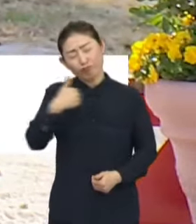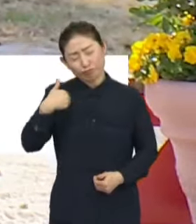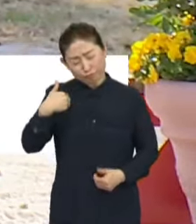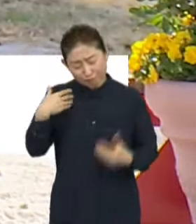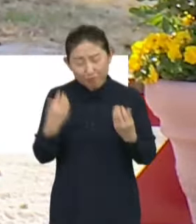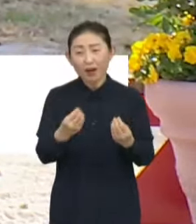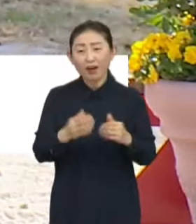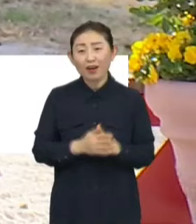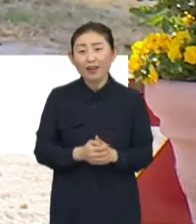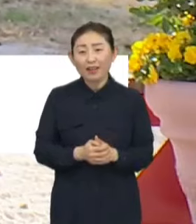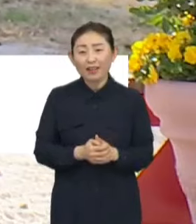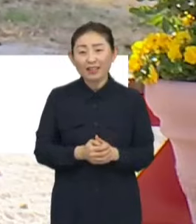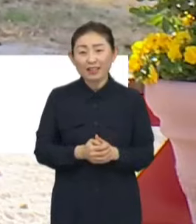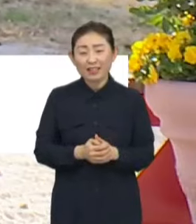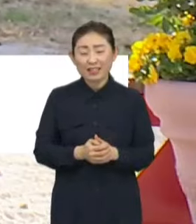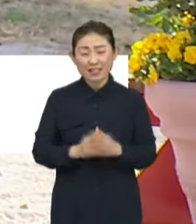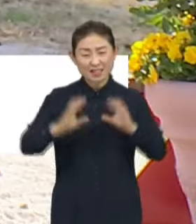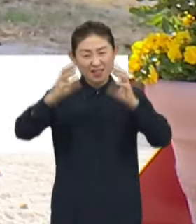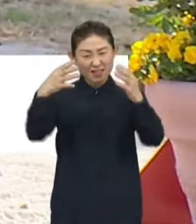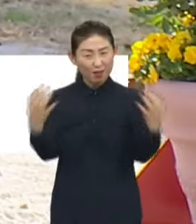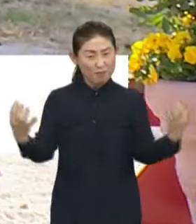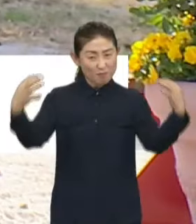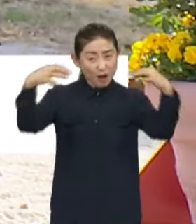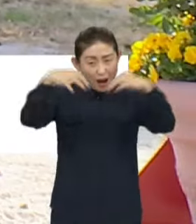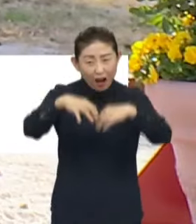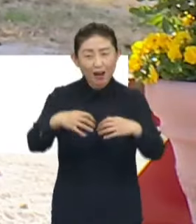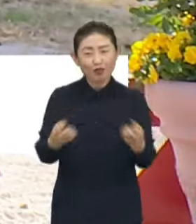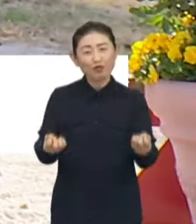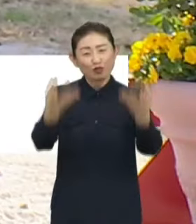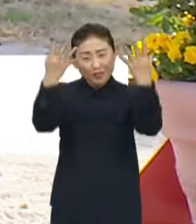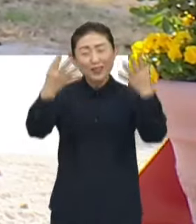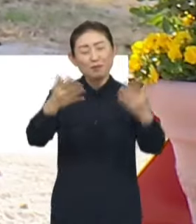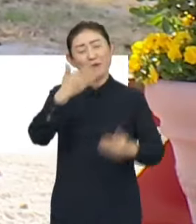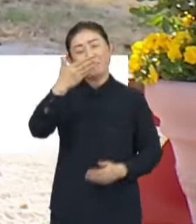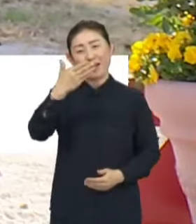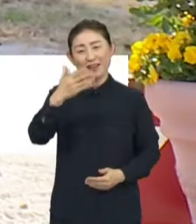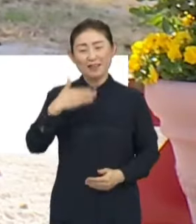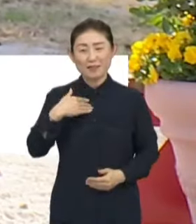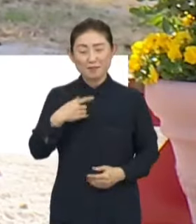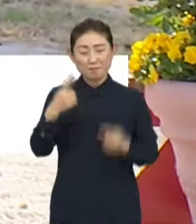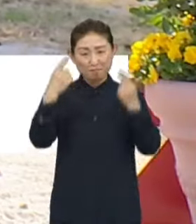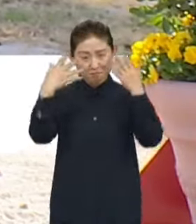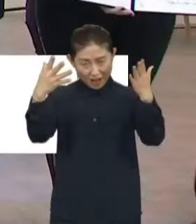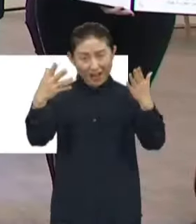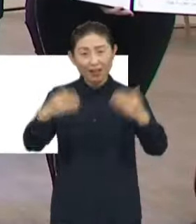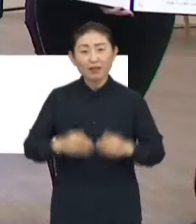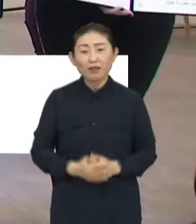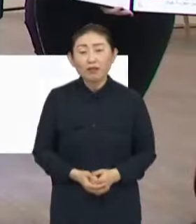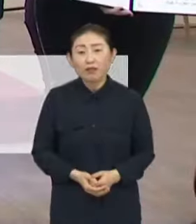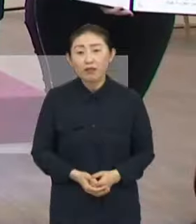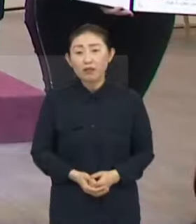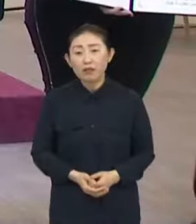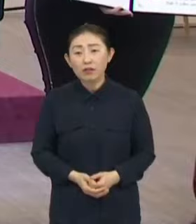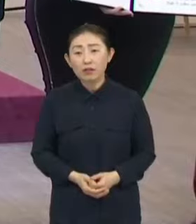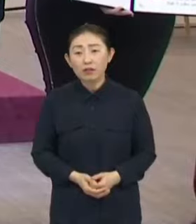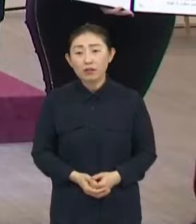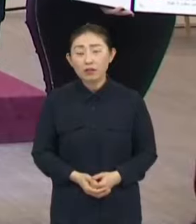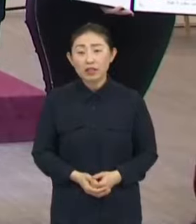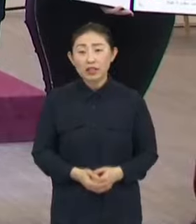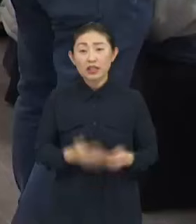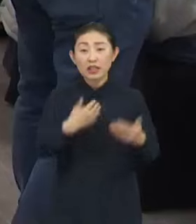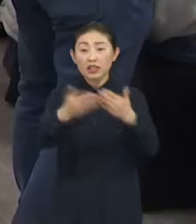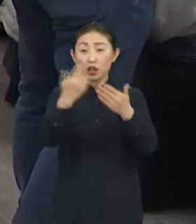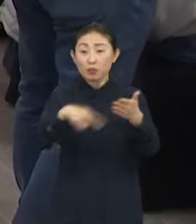바로 역대급 글로벌 축제가 된다. 이렇게 확신에 마지 않습니다. 축제 체험을